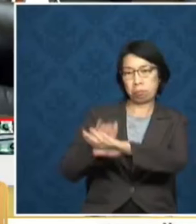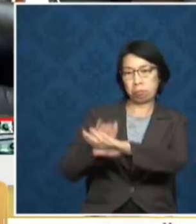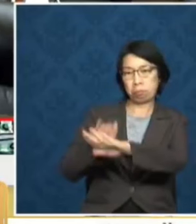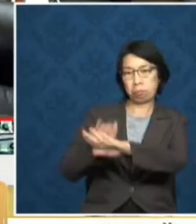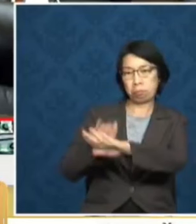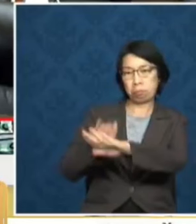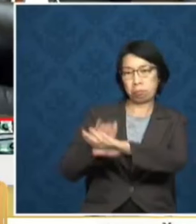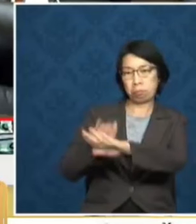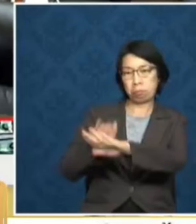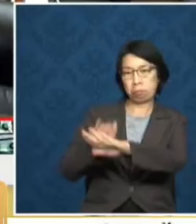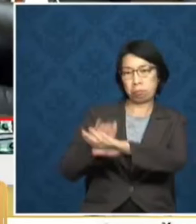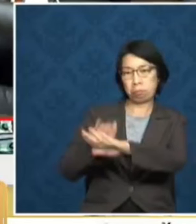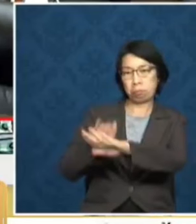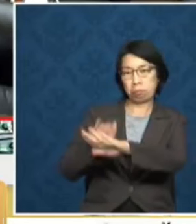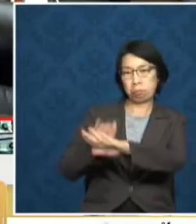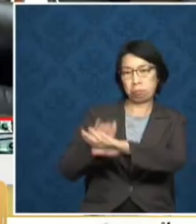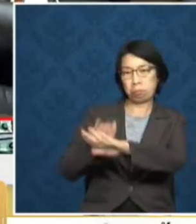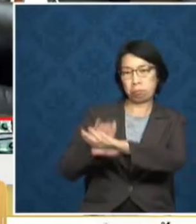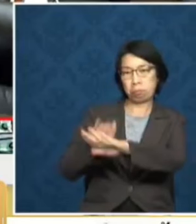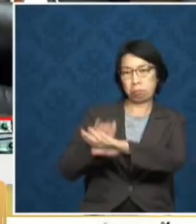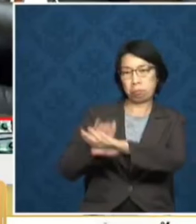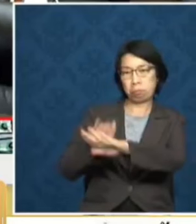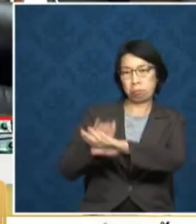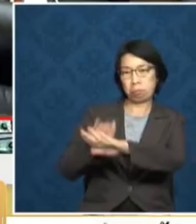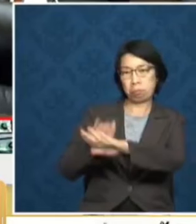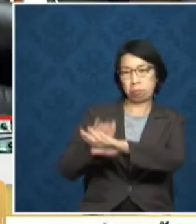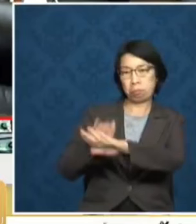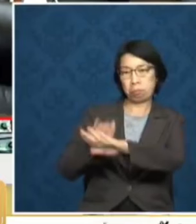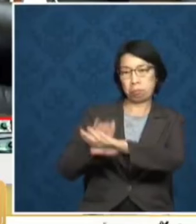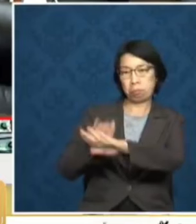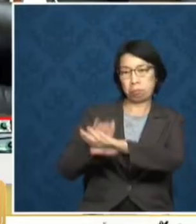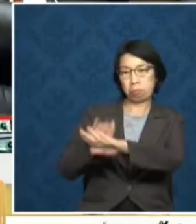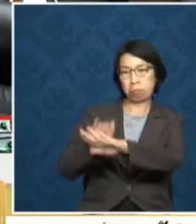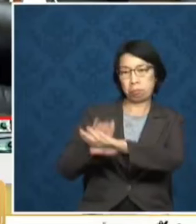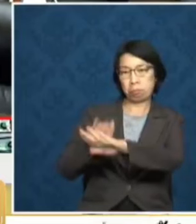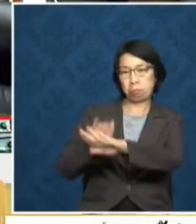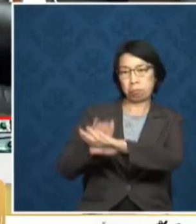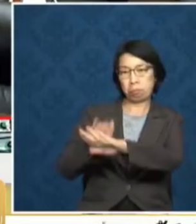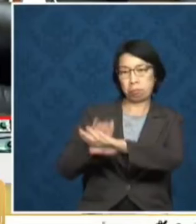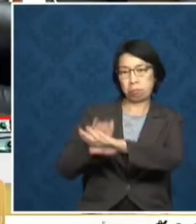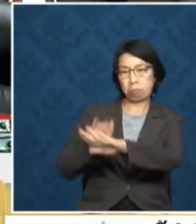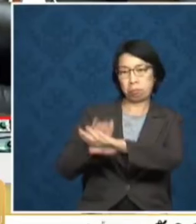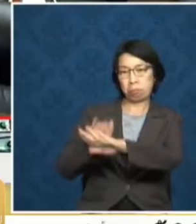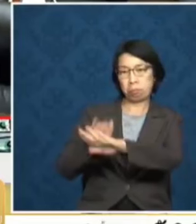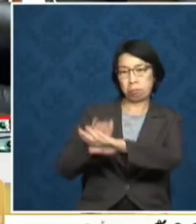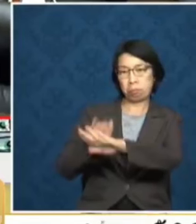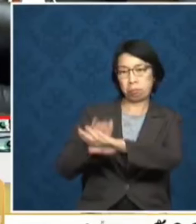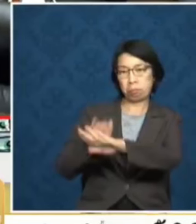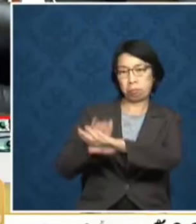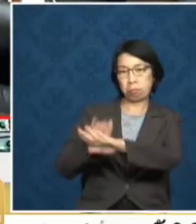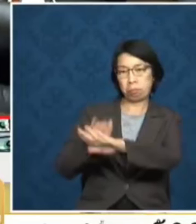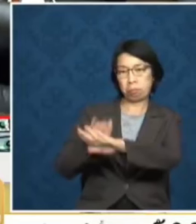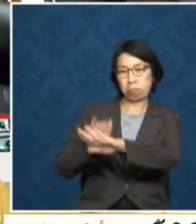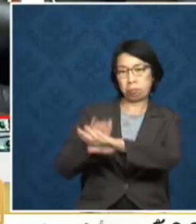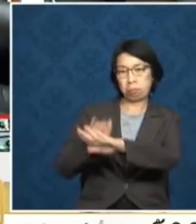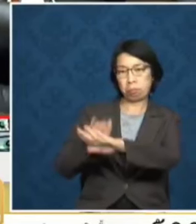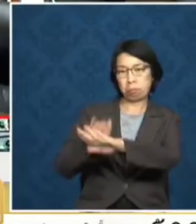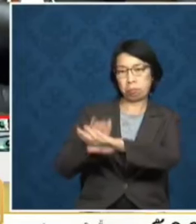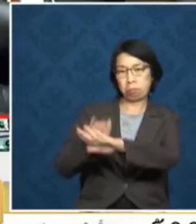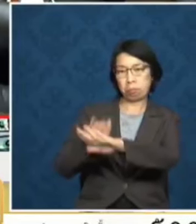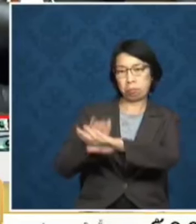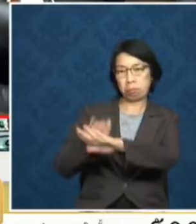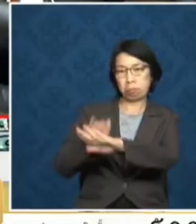ความมั่นคงมาอ้างเพื่อใช้เป็นเกาะกำบังในการตรวจสอบรายละเอียดของปัญหาต่อมาก็คือกองทัพและกระทรว